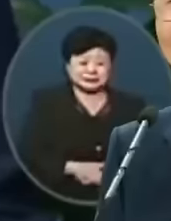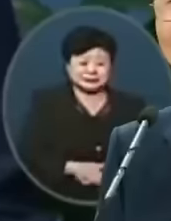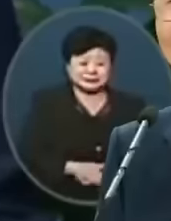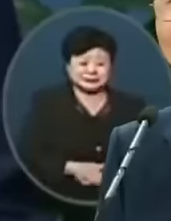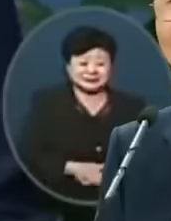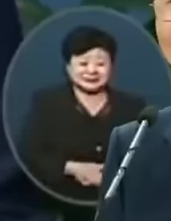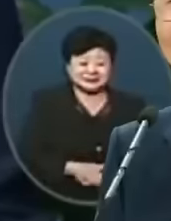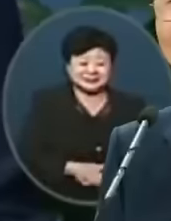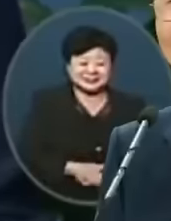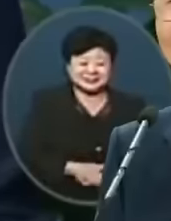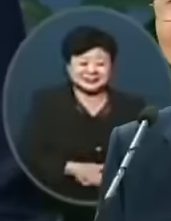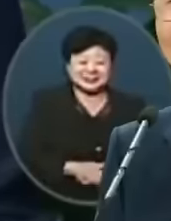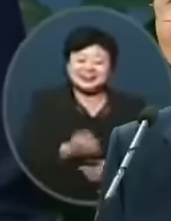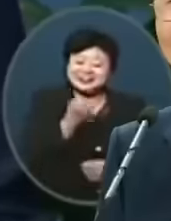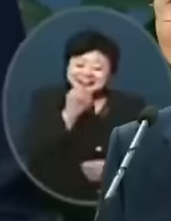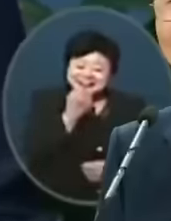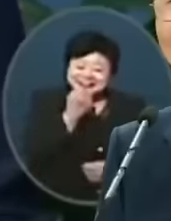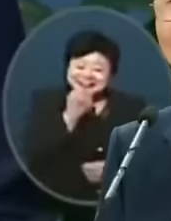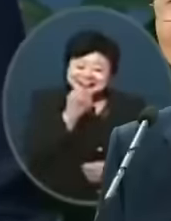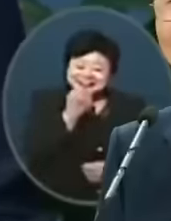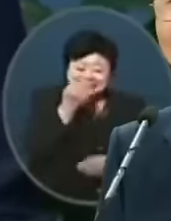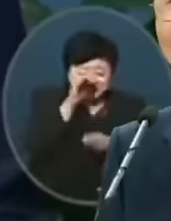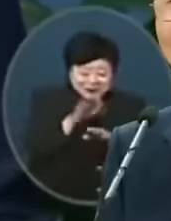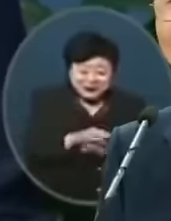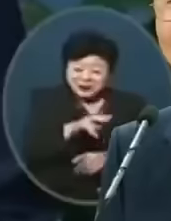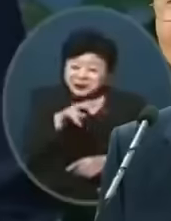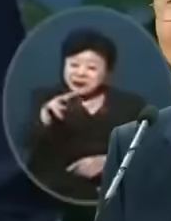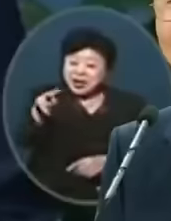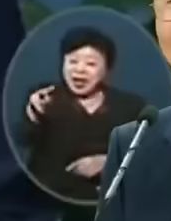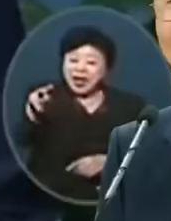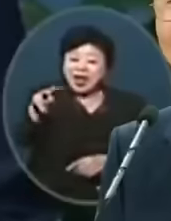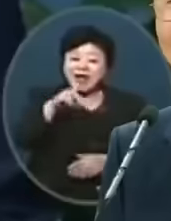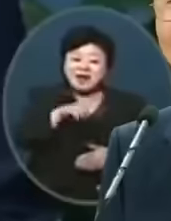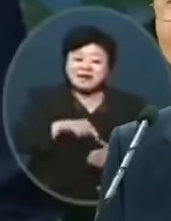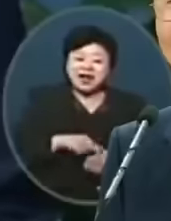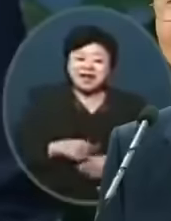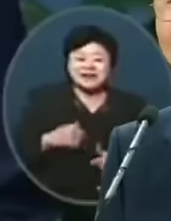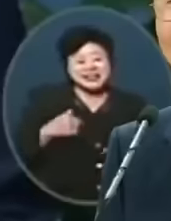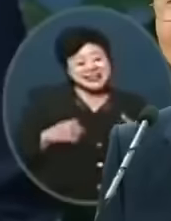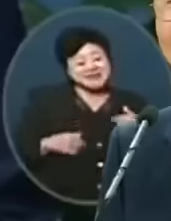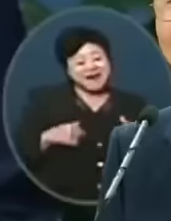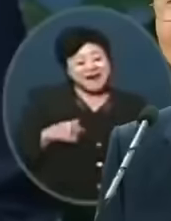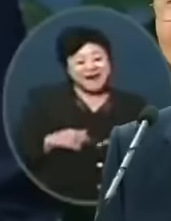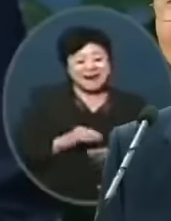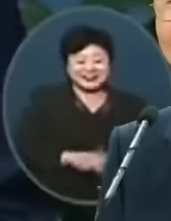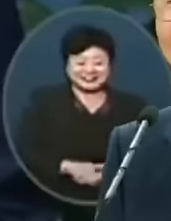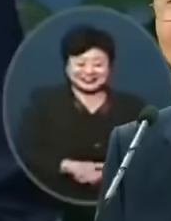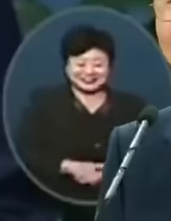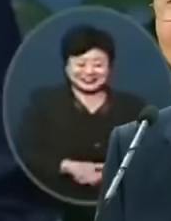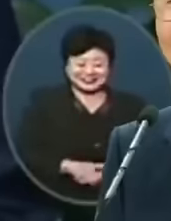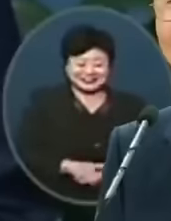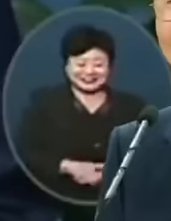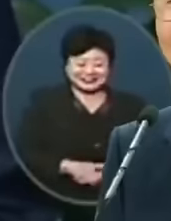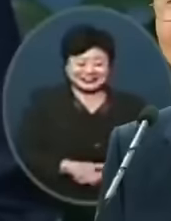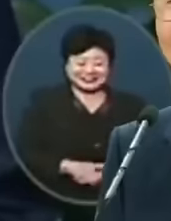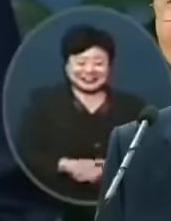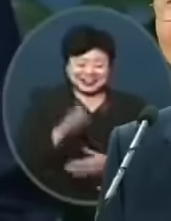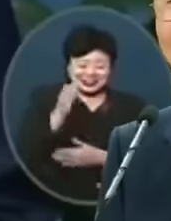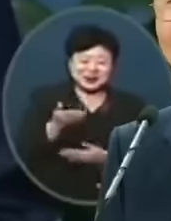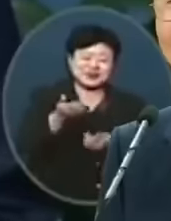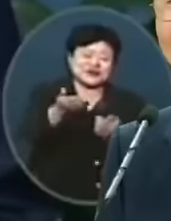것입니다. 웃는 성도들을 보면 마음이 굉장히 기쁩니다. 전달하는